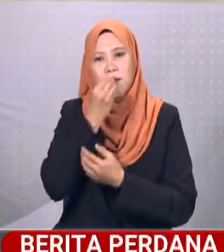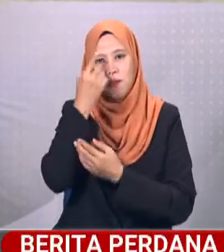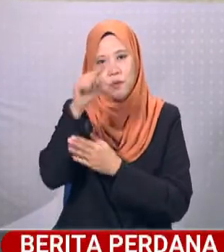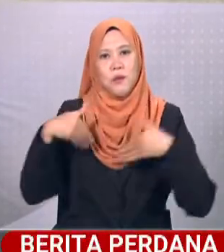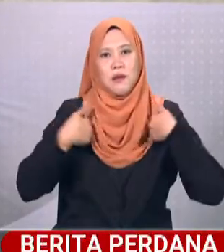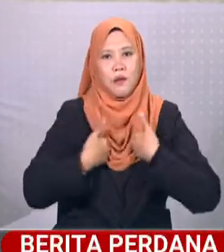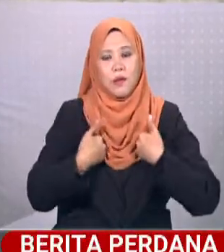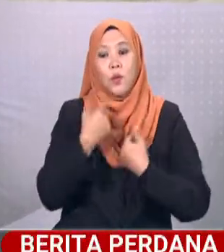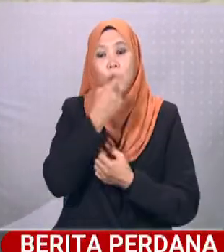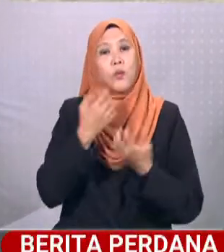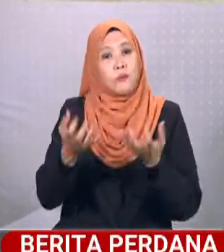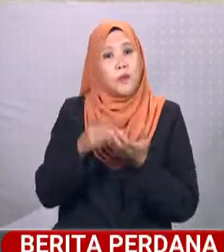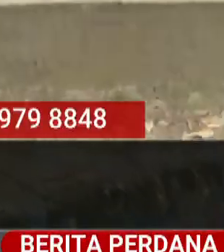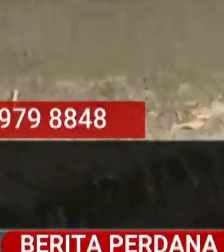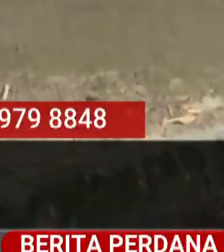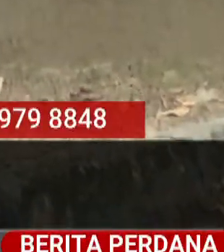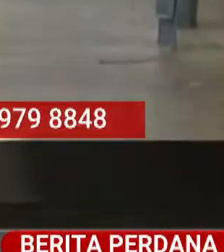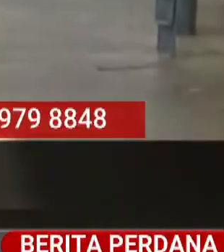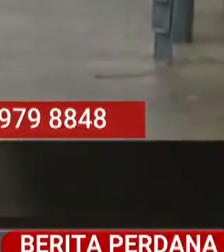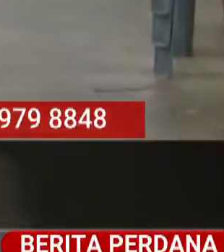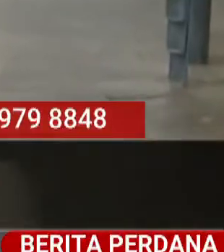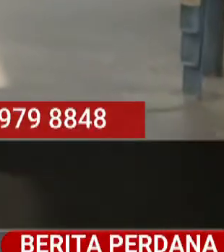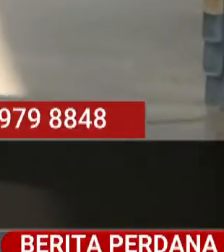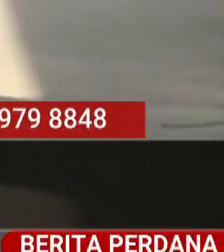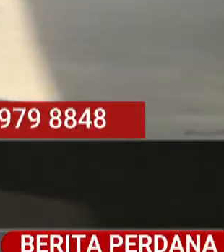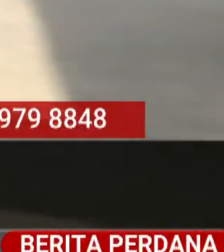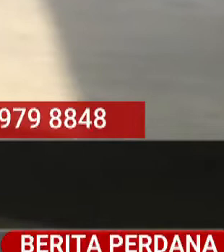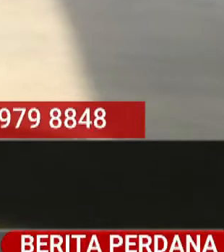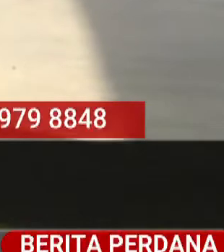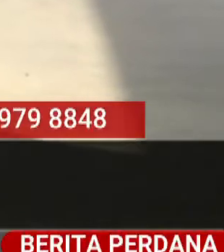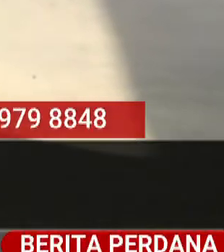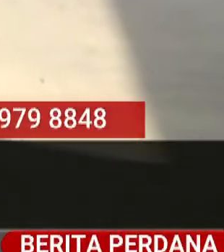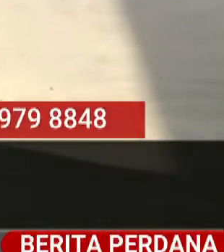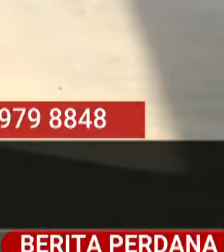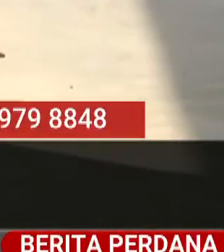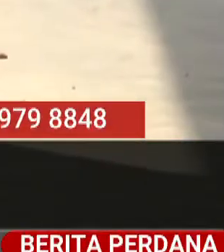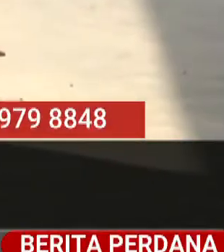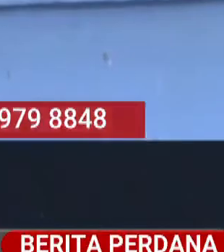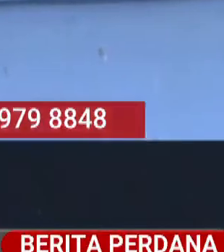ingin mengeluarkan sumbangan boleh menyalurkannya kepada akaun seperti yang tertera.